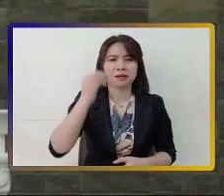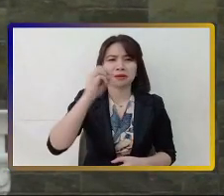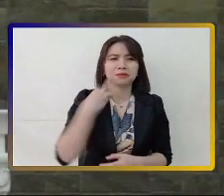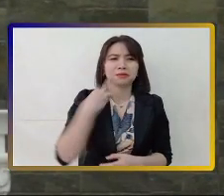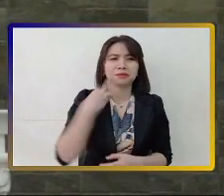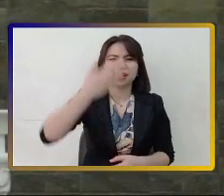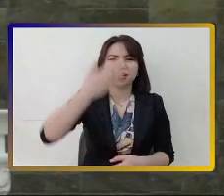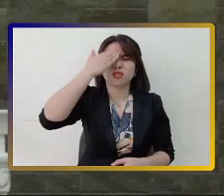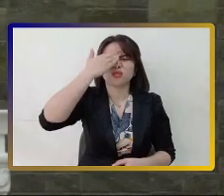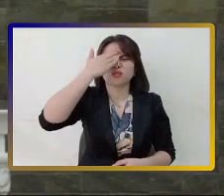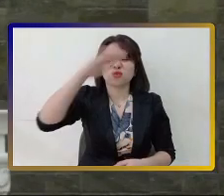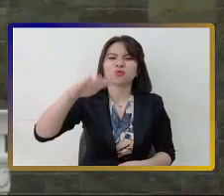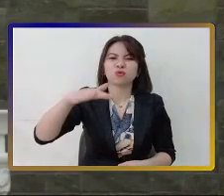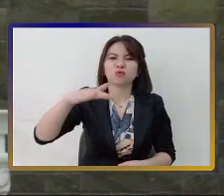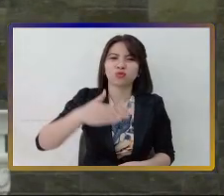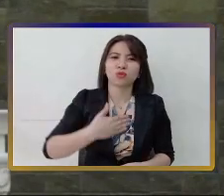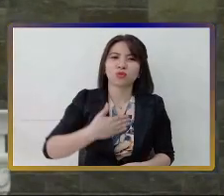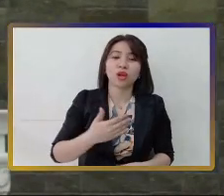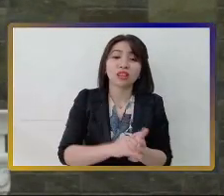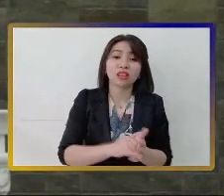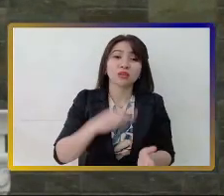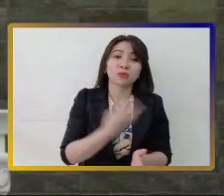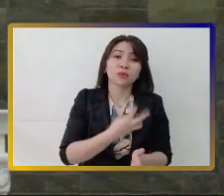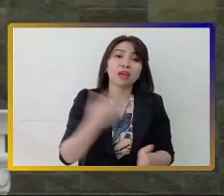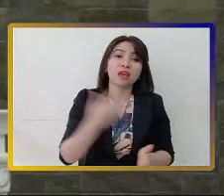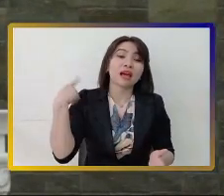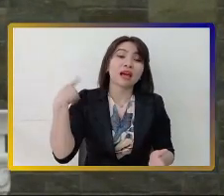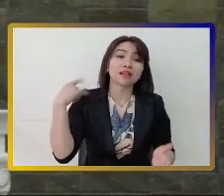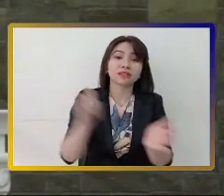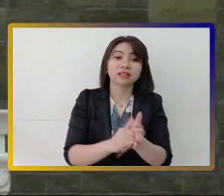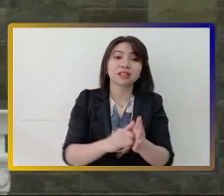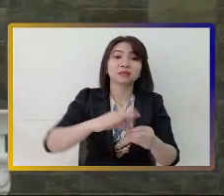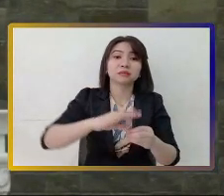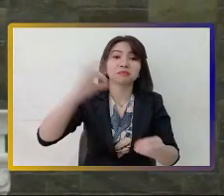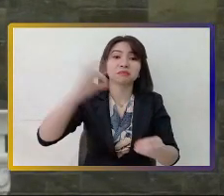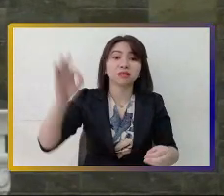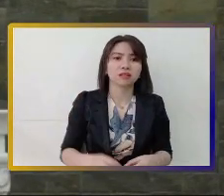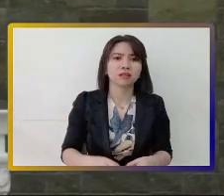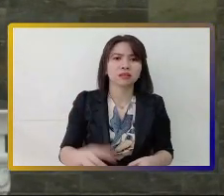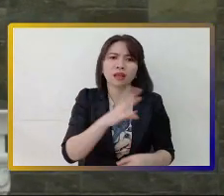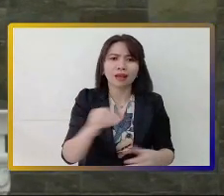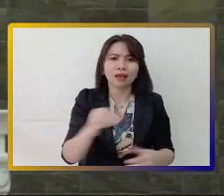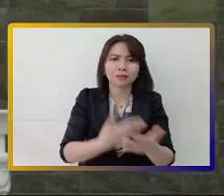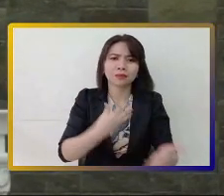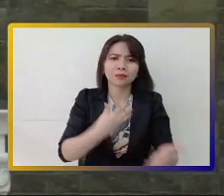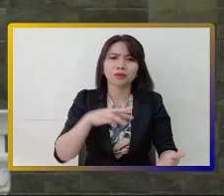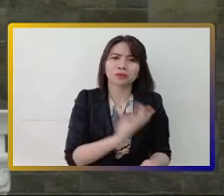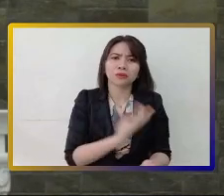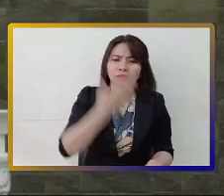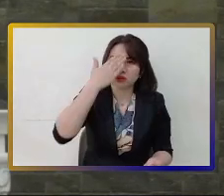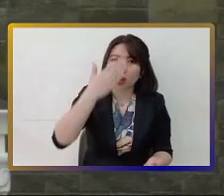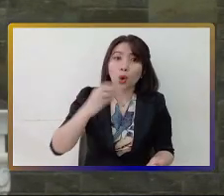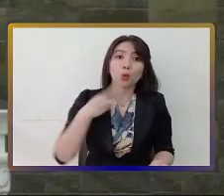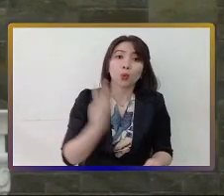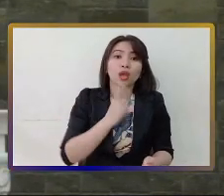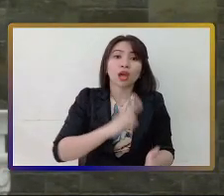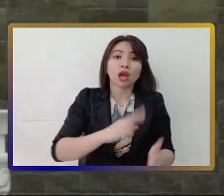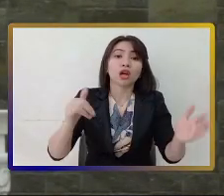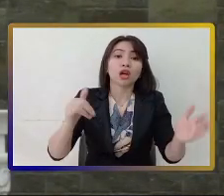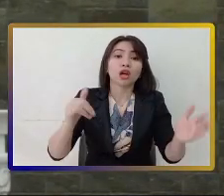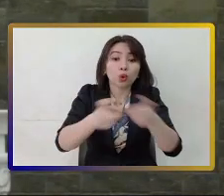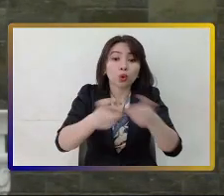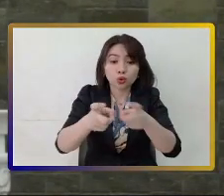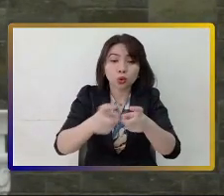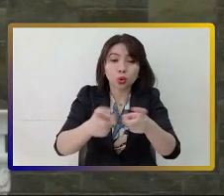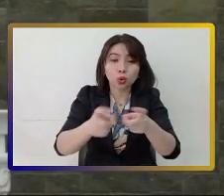unti-unti gumagawa ka na ng adjustment sa buhay mo, and before you know it, nakayuko ka na doon sa ika-accommodate mong